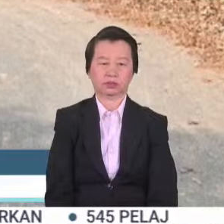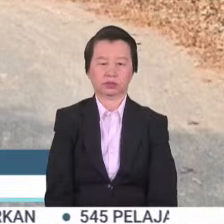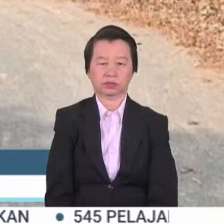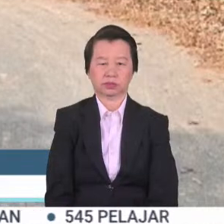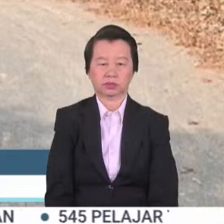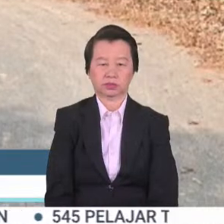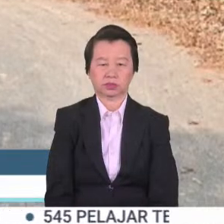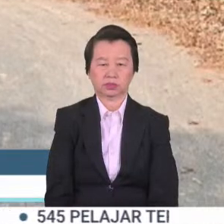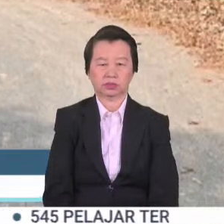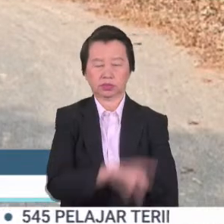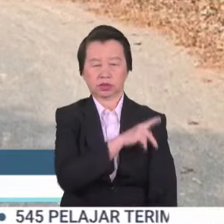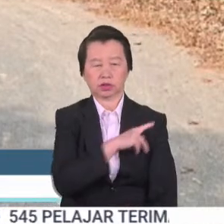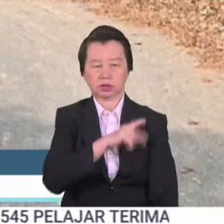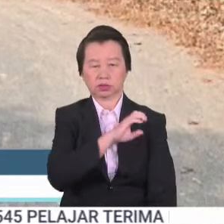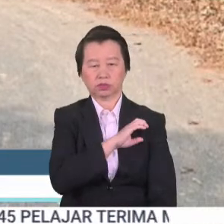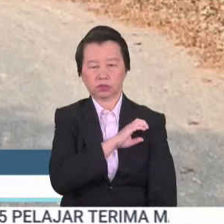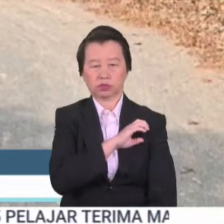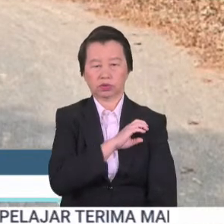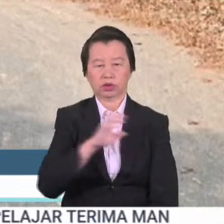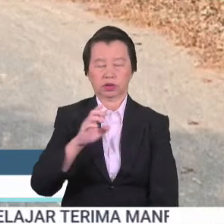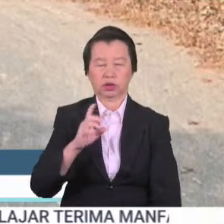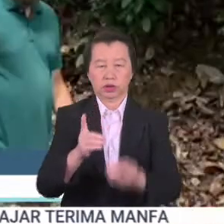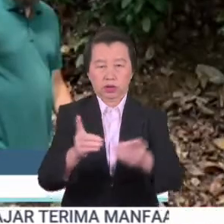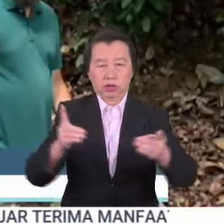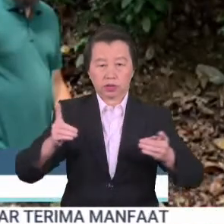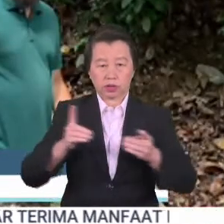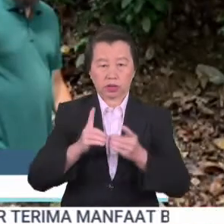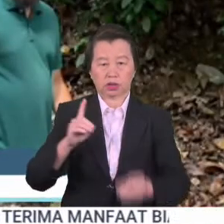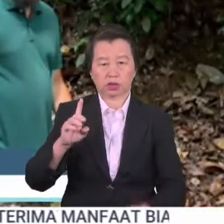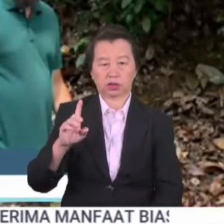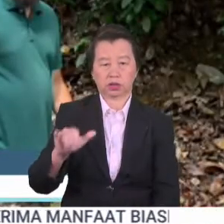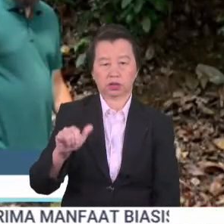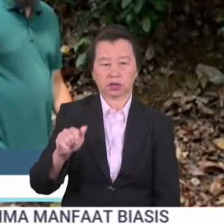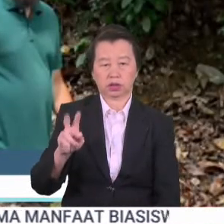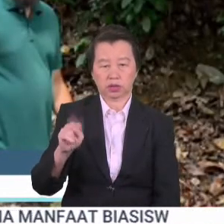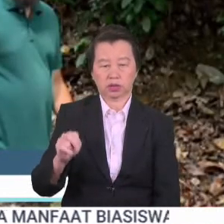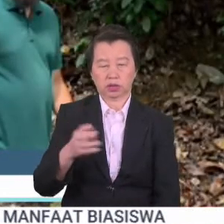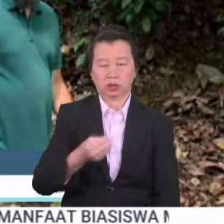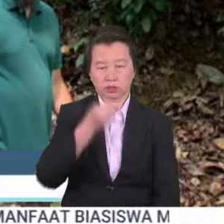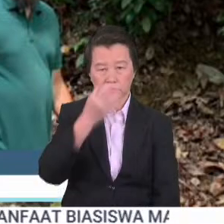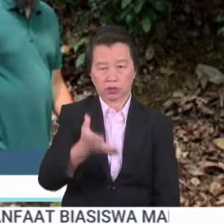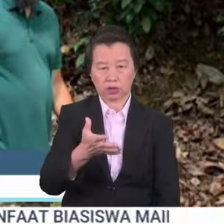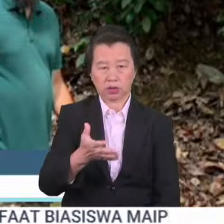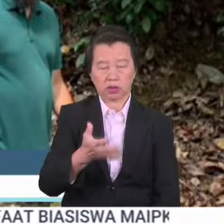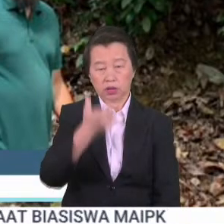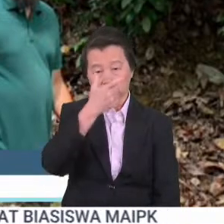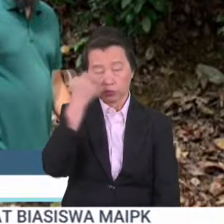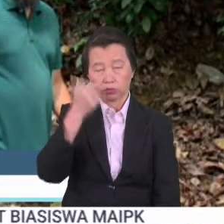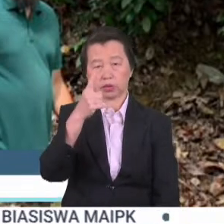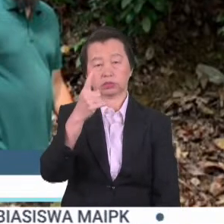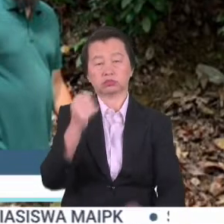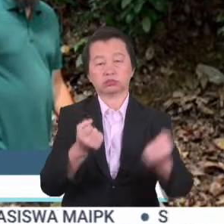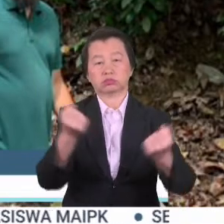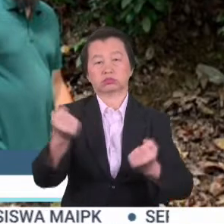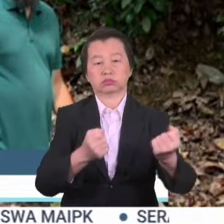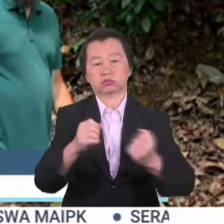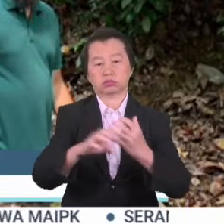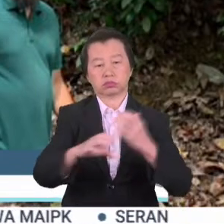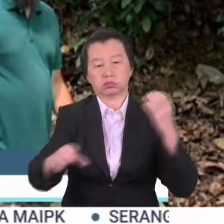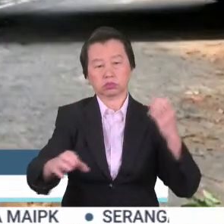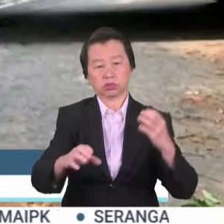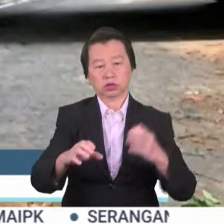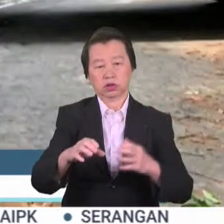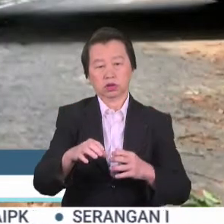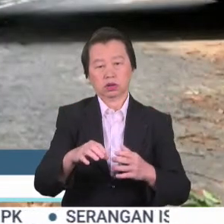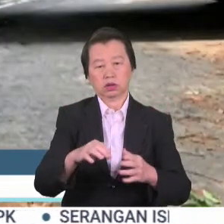dilakukan ketua polis daerah Yan DSP shahnas akhtar Haji memaklumkan ia susulan sebuah trailer yang membawa Ken